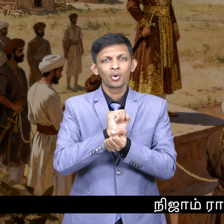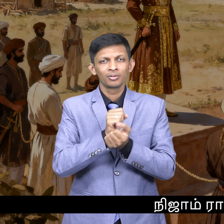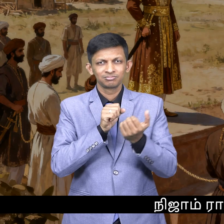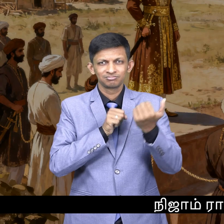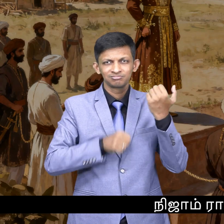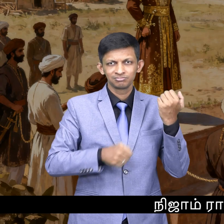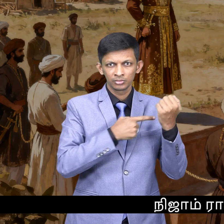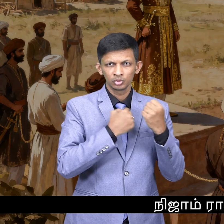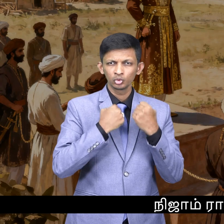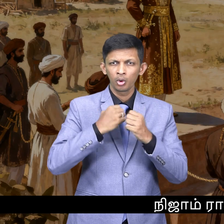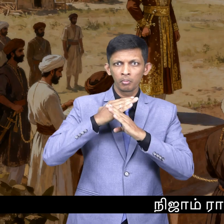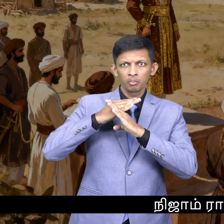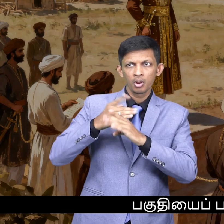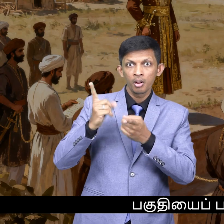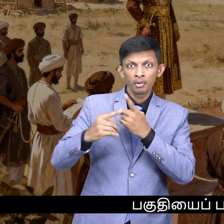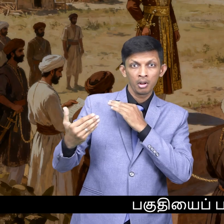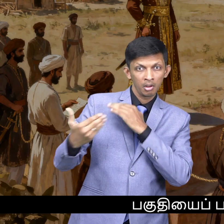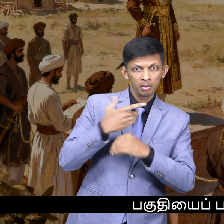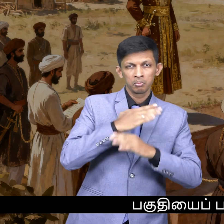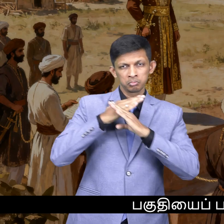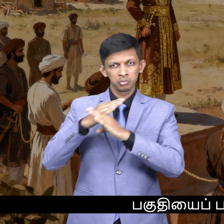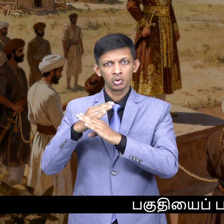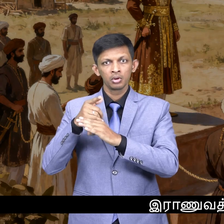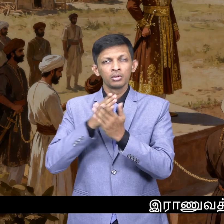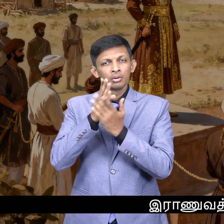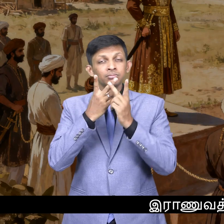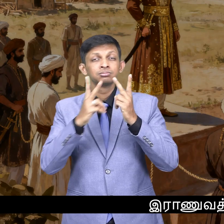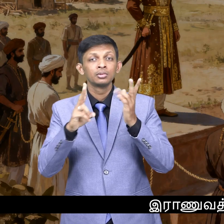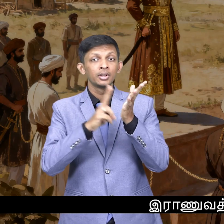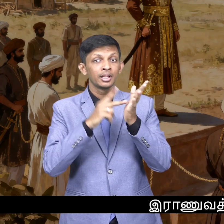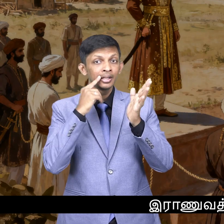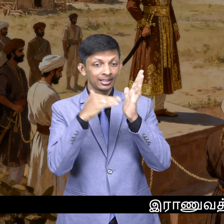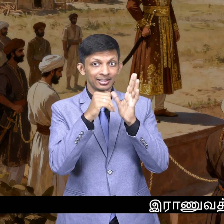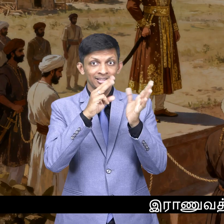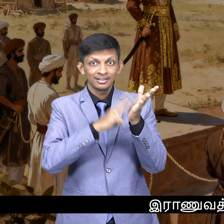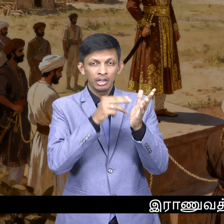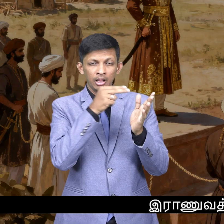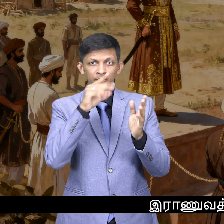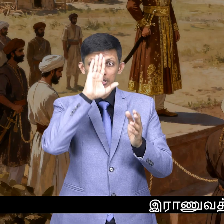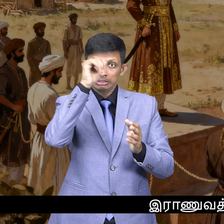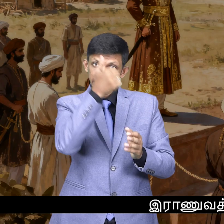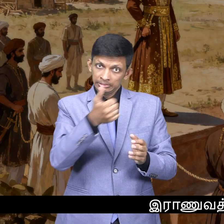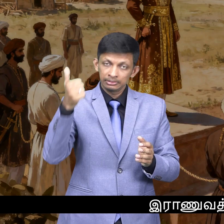நிஜாம் ராஜ்யத்தின் தெற்கு பகுதியை பாதுகாக்க ஒரு வலுவான இராணுவத்தை பராமரித்தனர்.